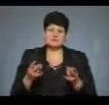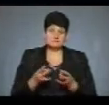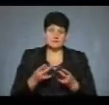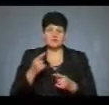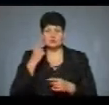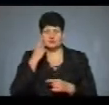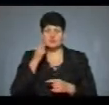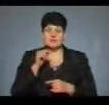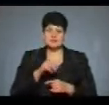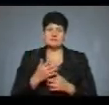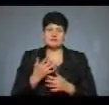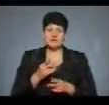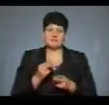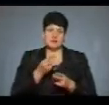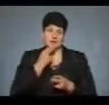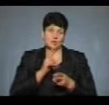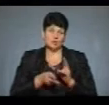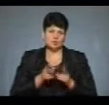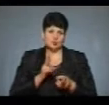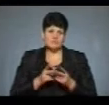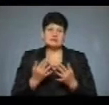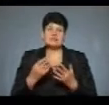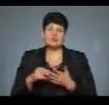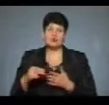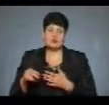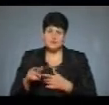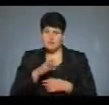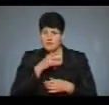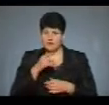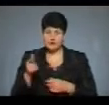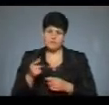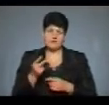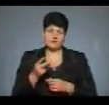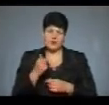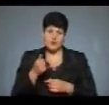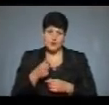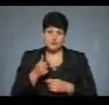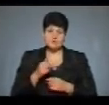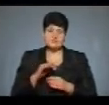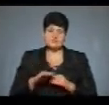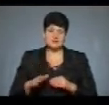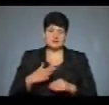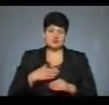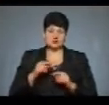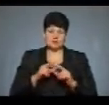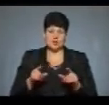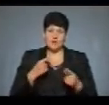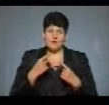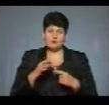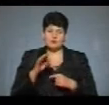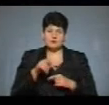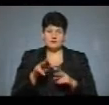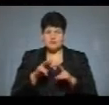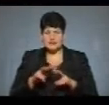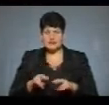над тим, скільки ми готуємо продуктів і скільки ми їх купуємо. Ми вже протягом більше ніж півтора року з учнями наших шкіл говоримо про те, щоб